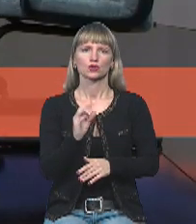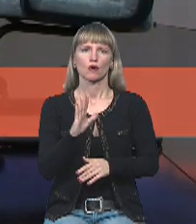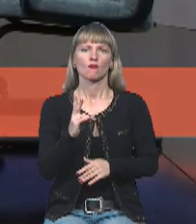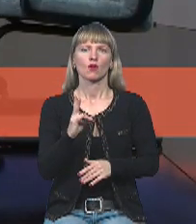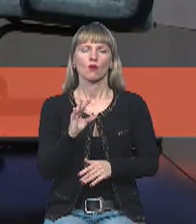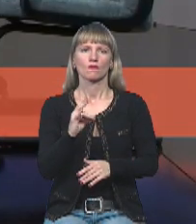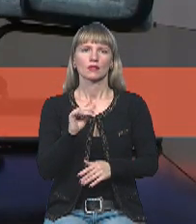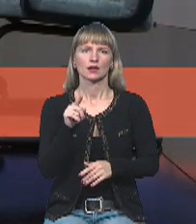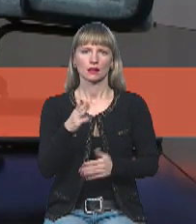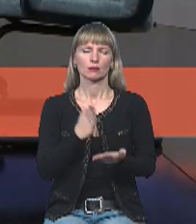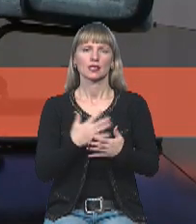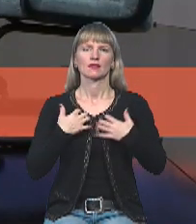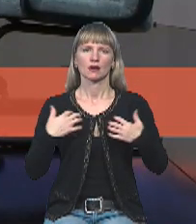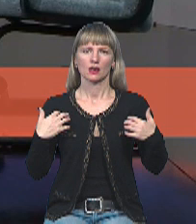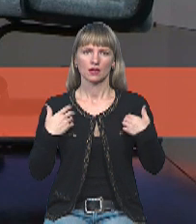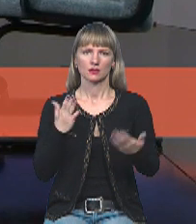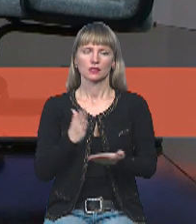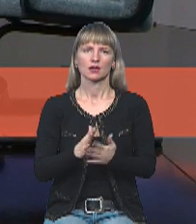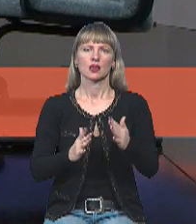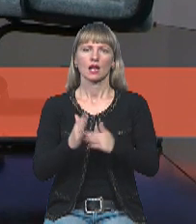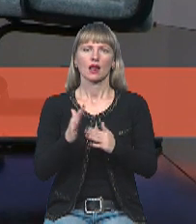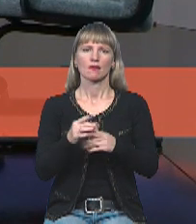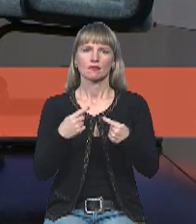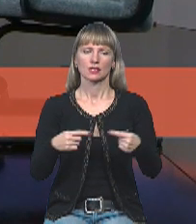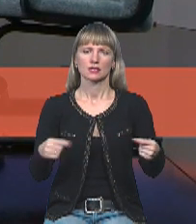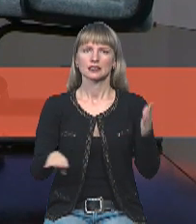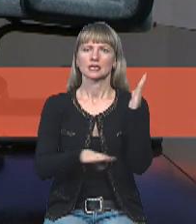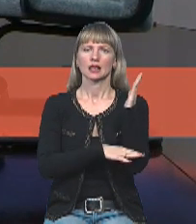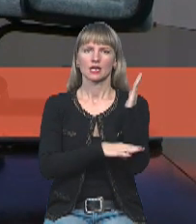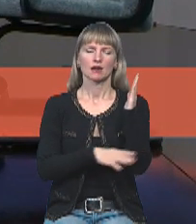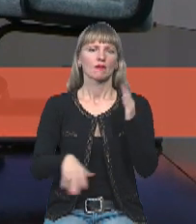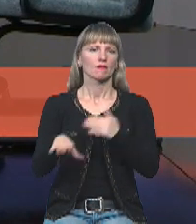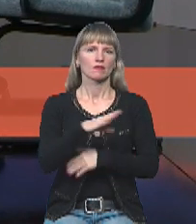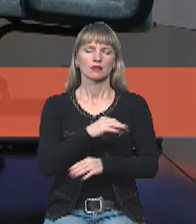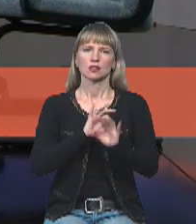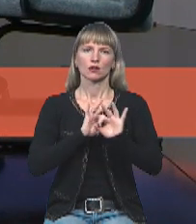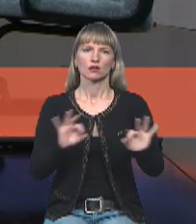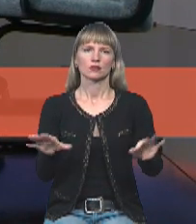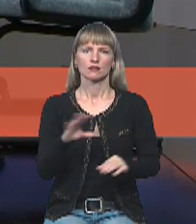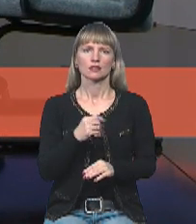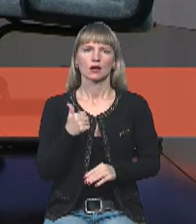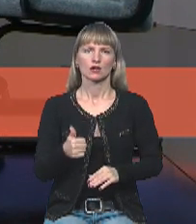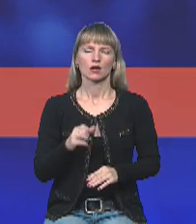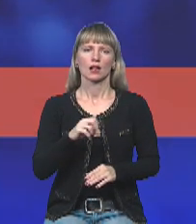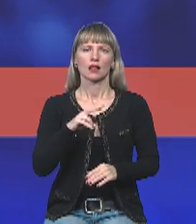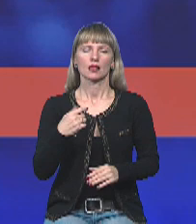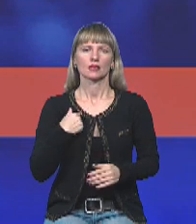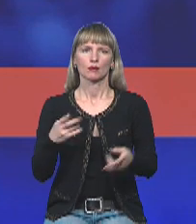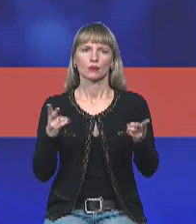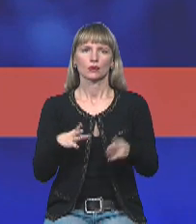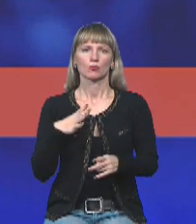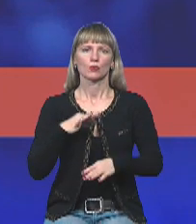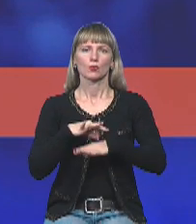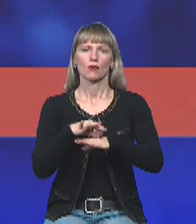там звірі є, трави різні, дерева, все прекрасно, все гарно. Але нам потрібно